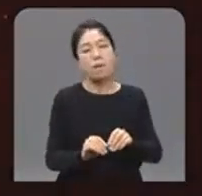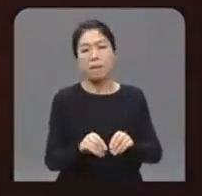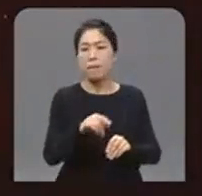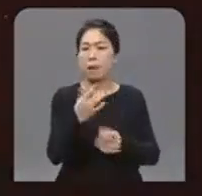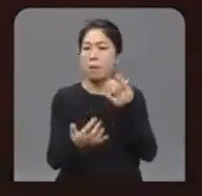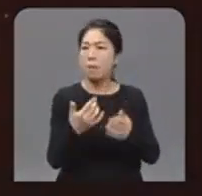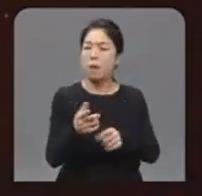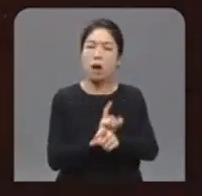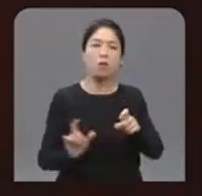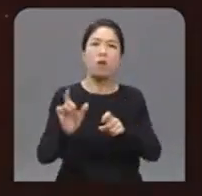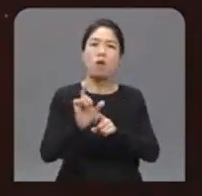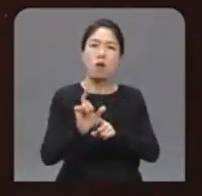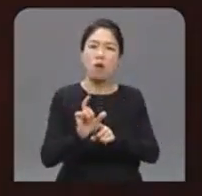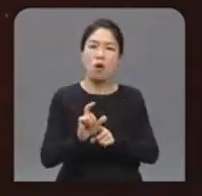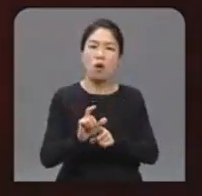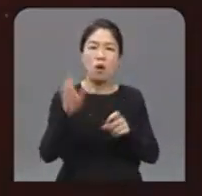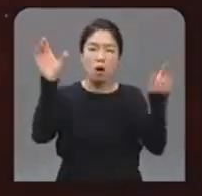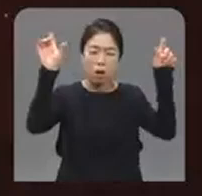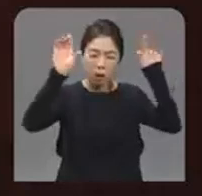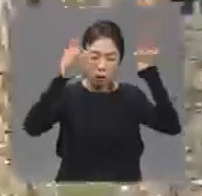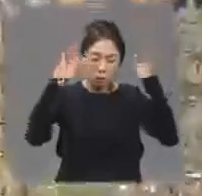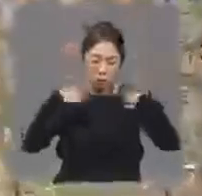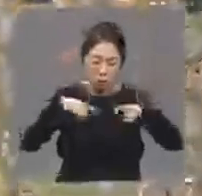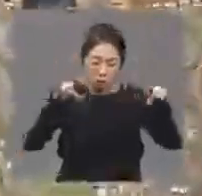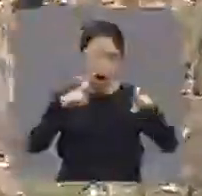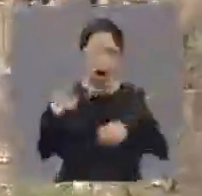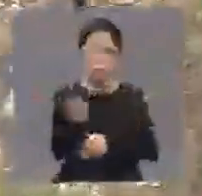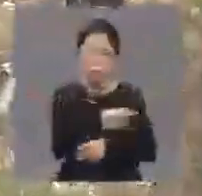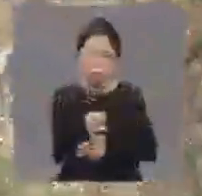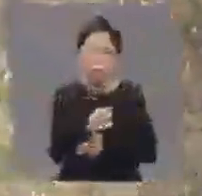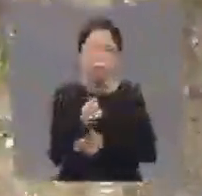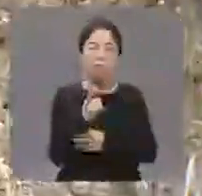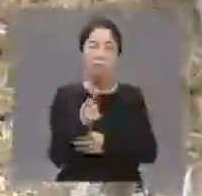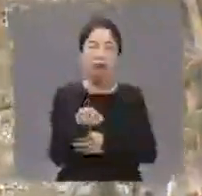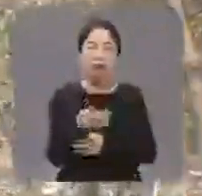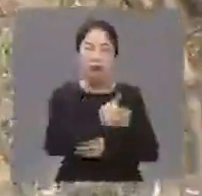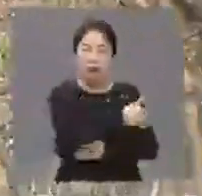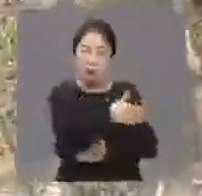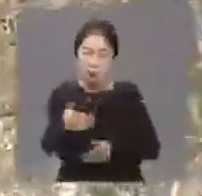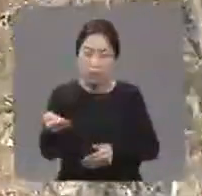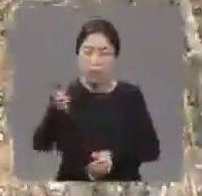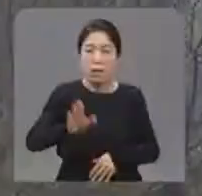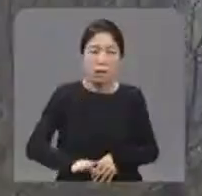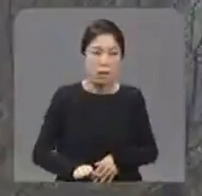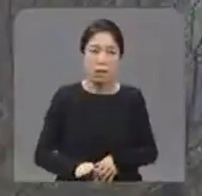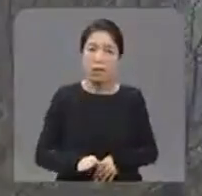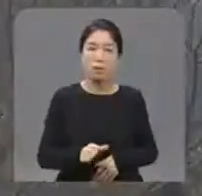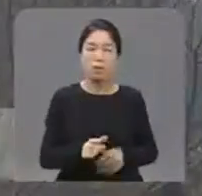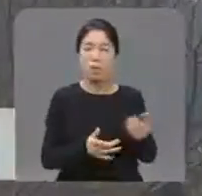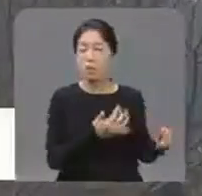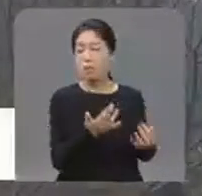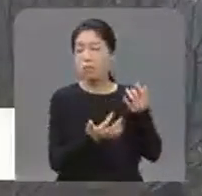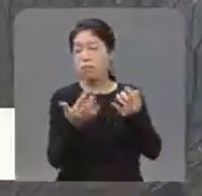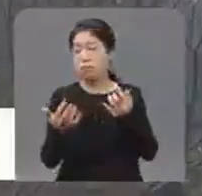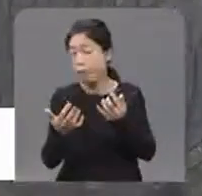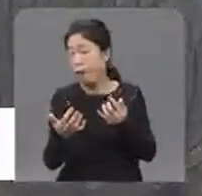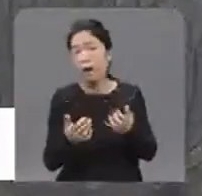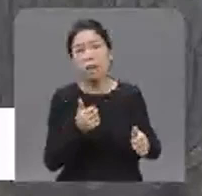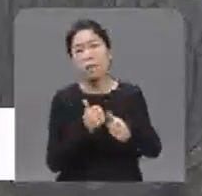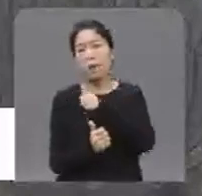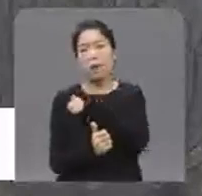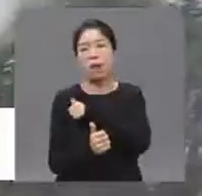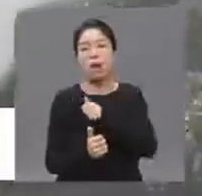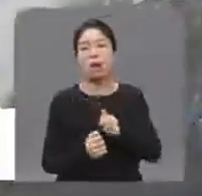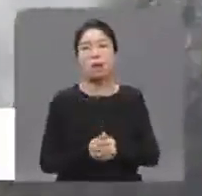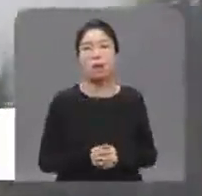맞았습니다. 밤사이 진화대원들이 수백 명씩 투입돼 낙엽을 제거하며 방화선 구축에 나섰지만 산불 속도를 따라잡기에는